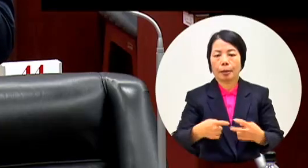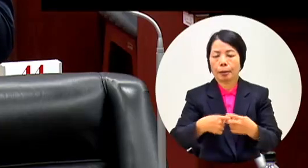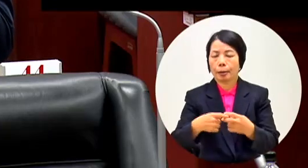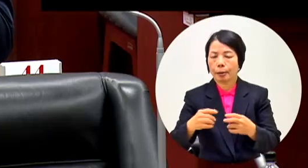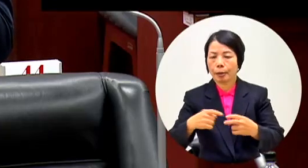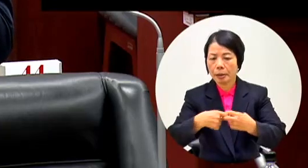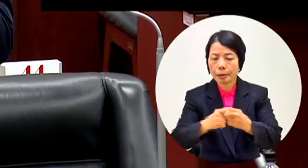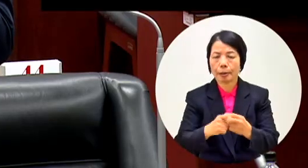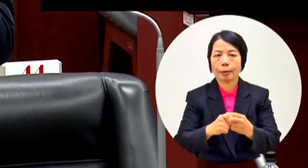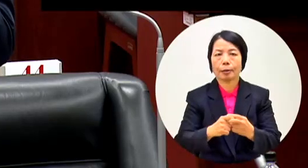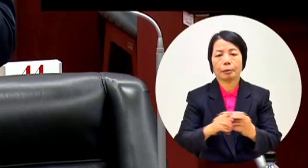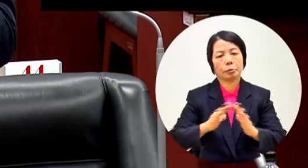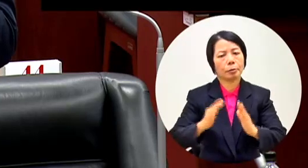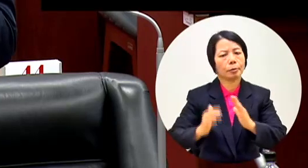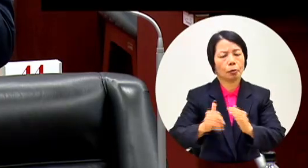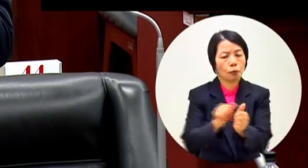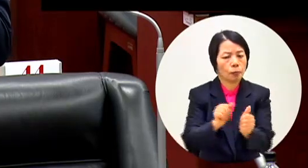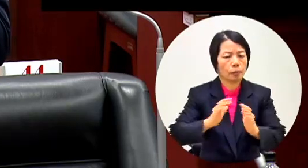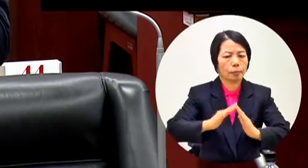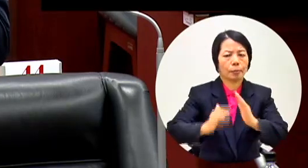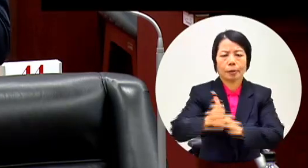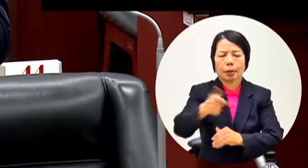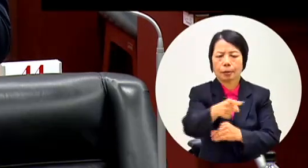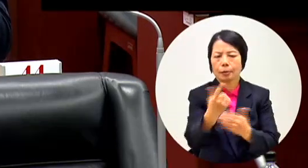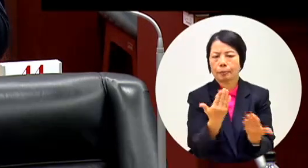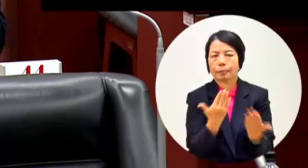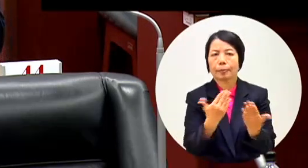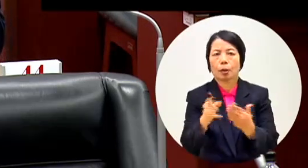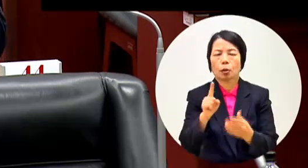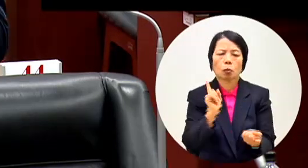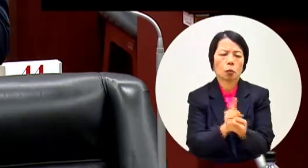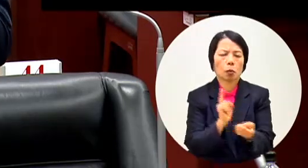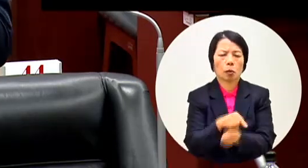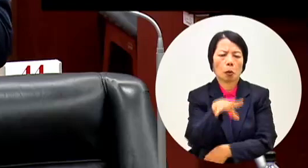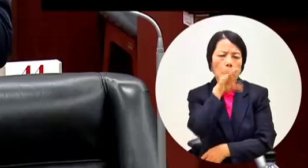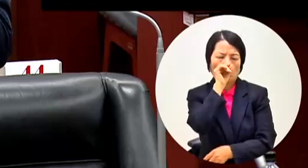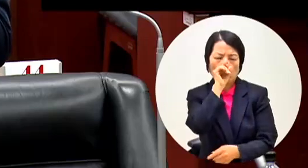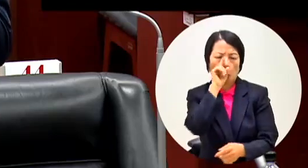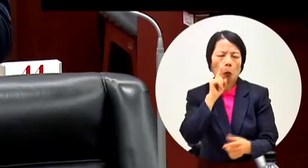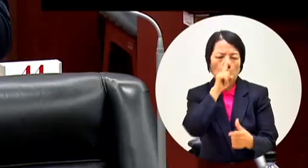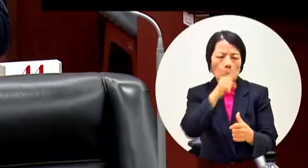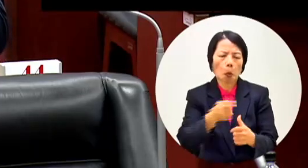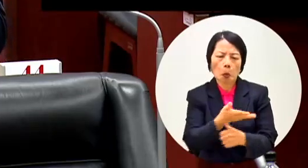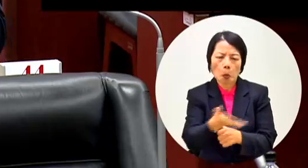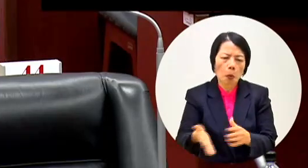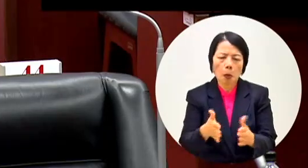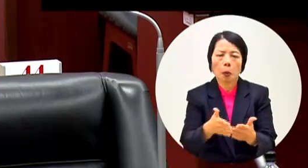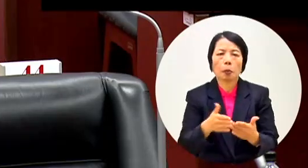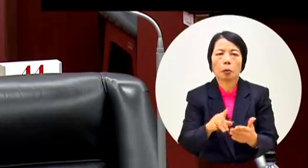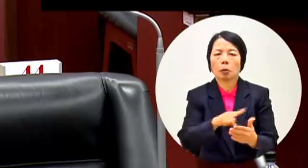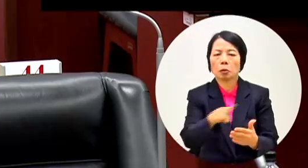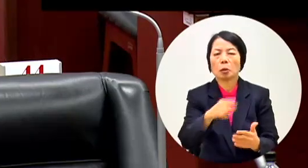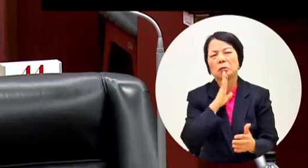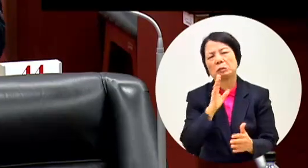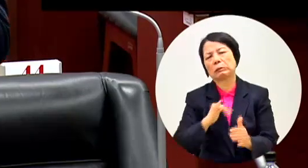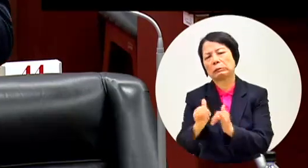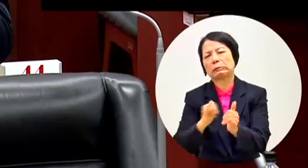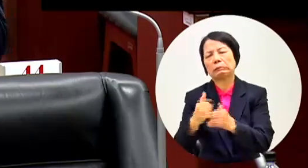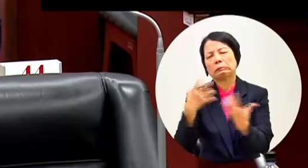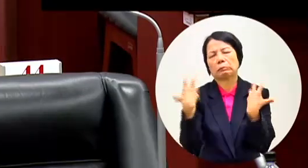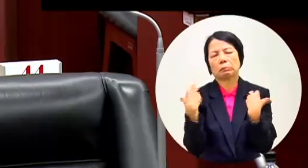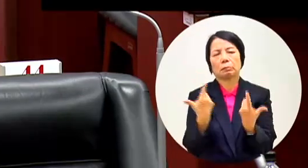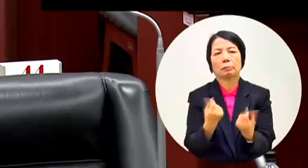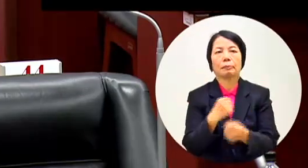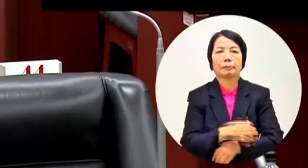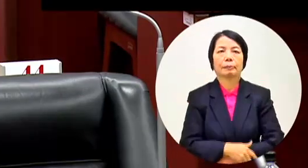解，这个空气污染成本都是在我们当地外部成本都由我们市民来承担。啊，请市长可以针对这个事